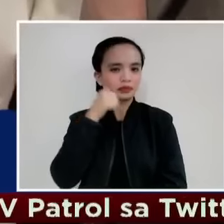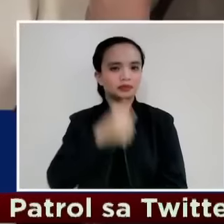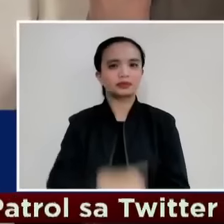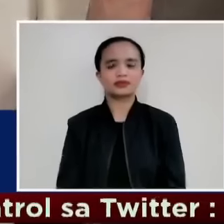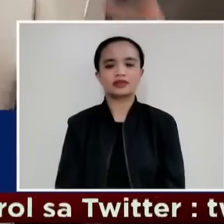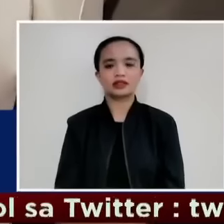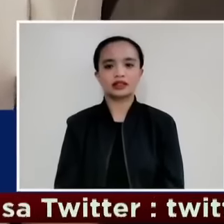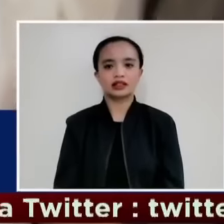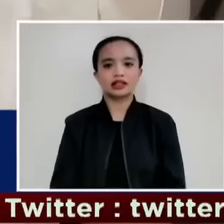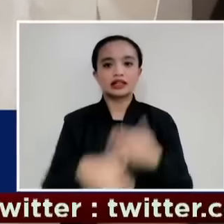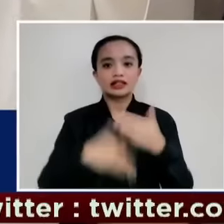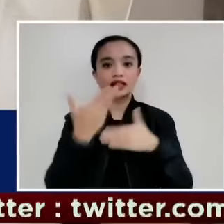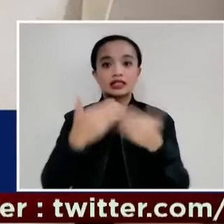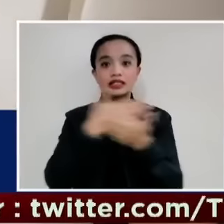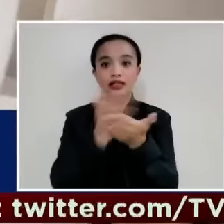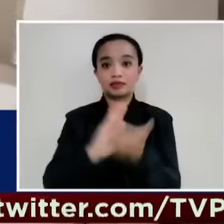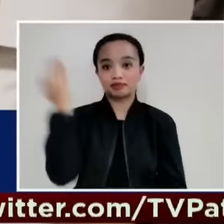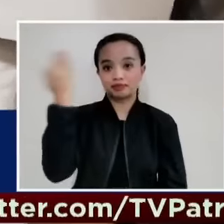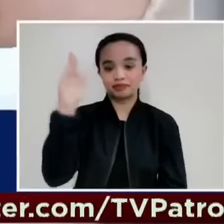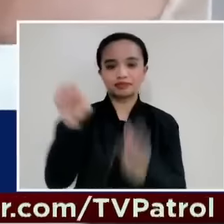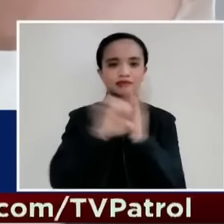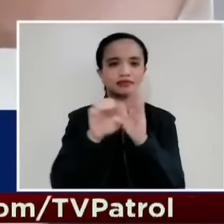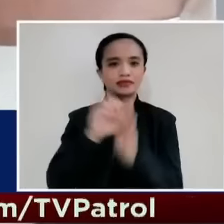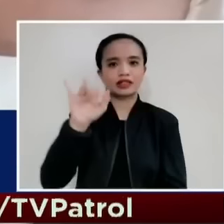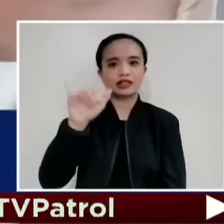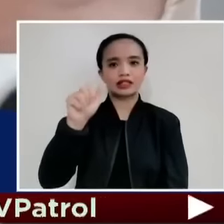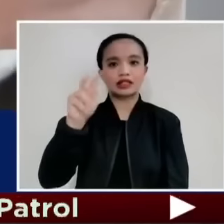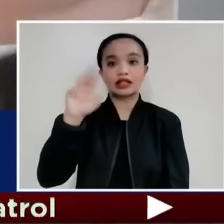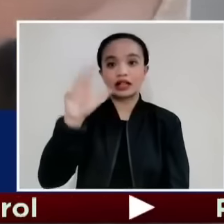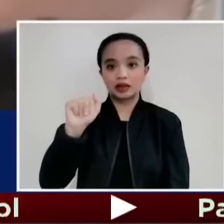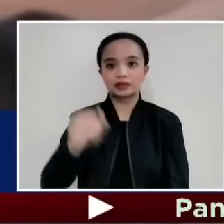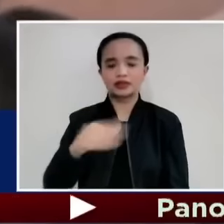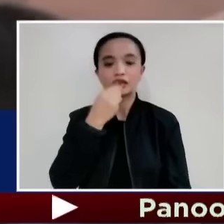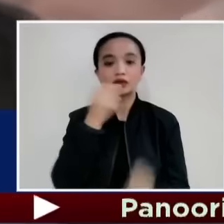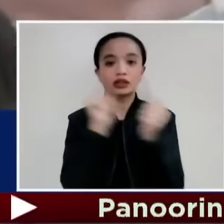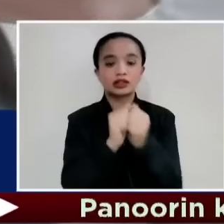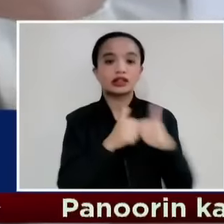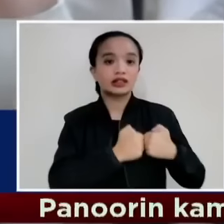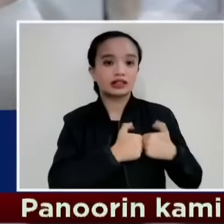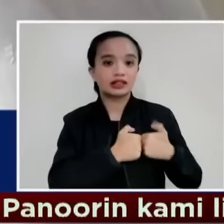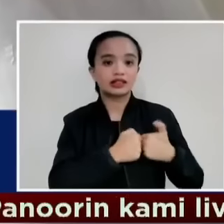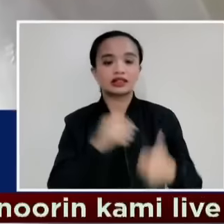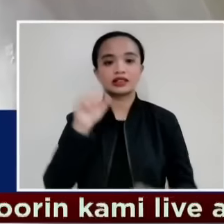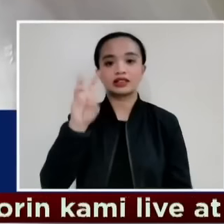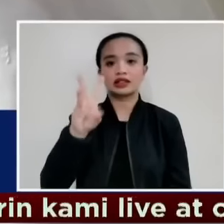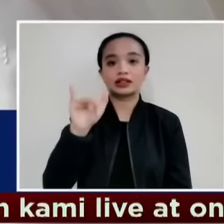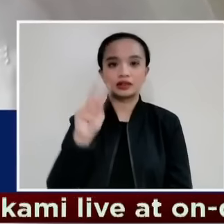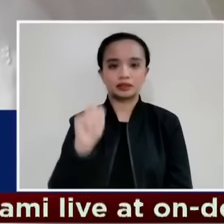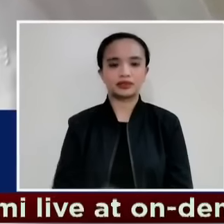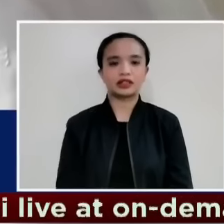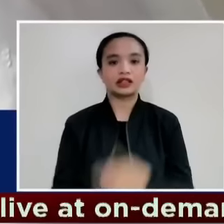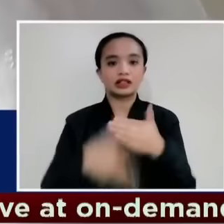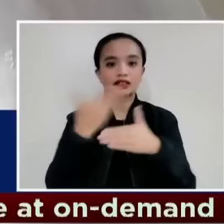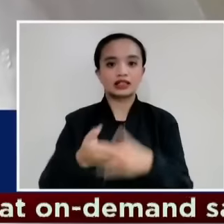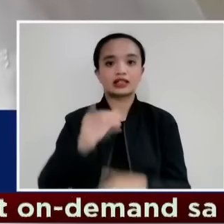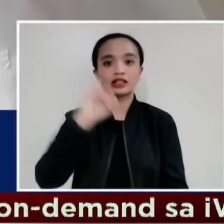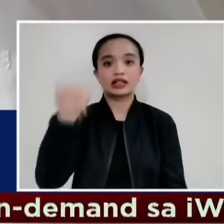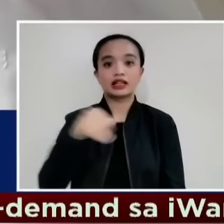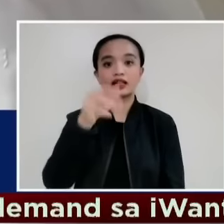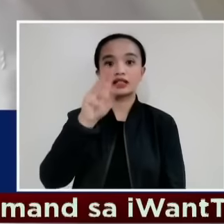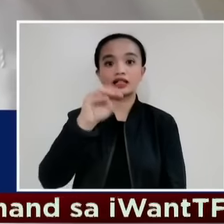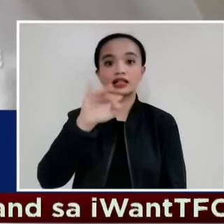Present din ang ilang beauty queens tulad din Bianca Manalo, nakasama ang nobyong si Senator Sherwin Gatchalian, at Jamie Harrell,